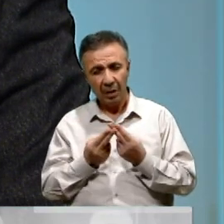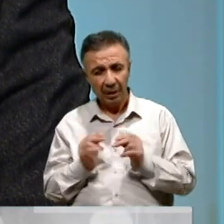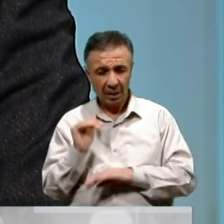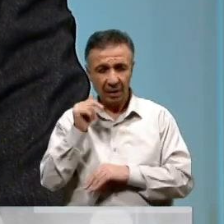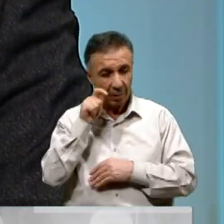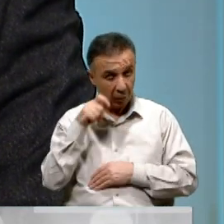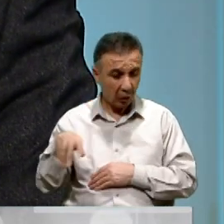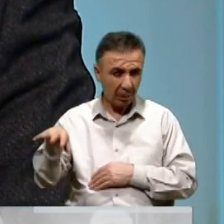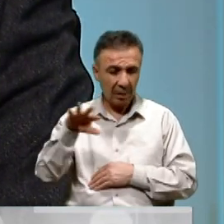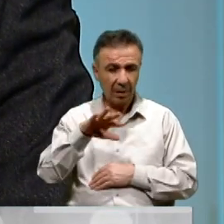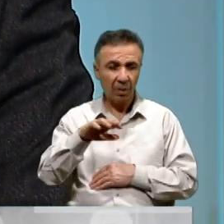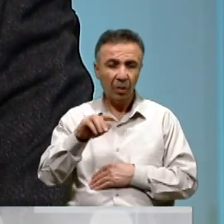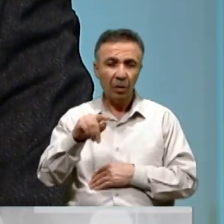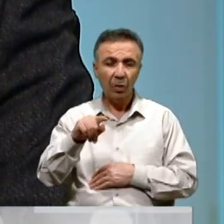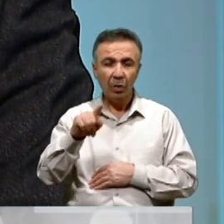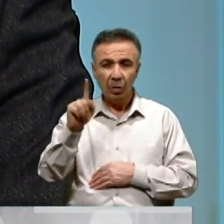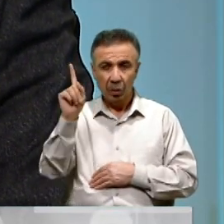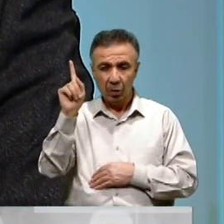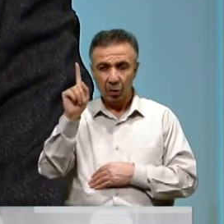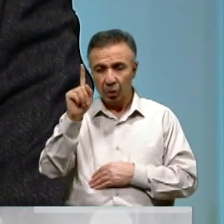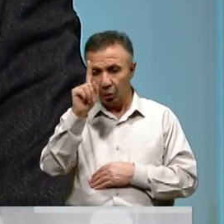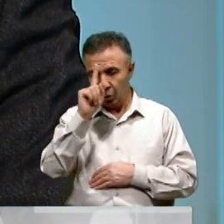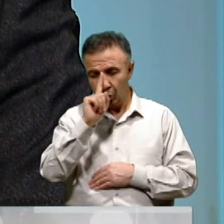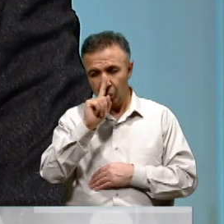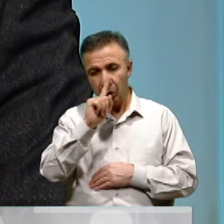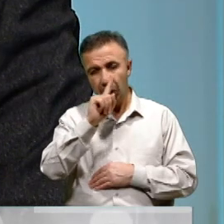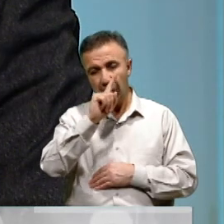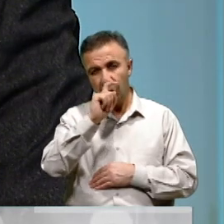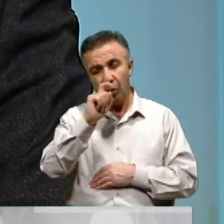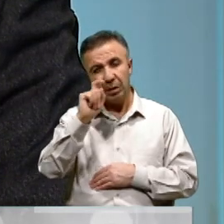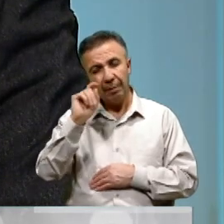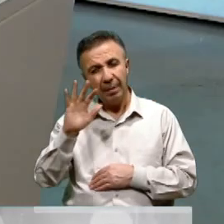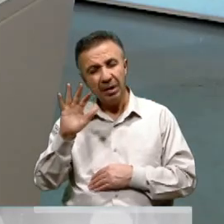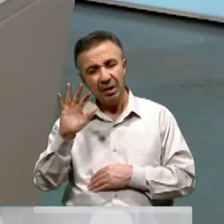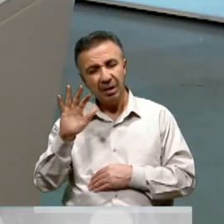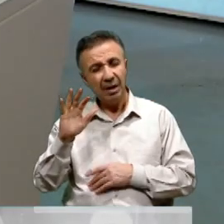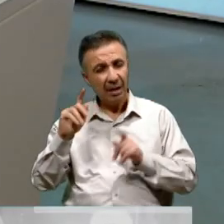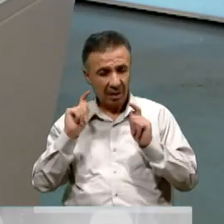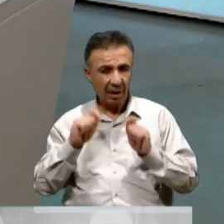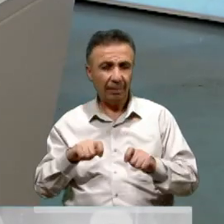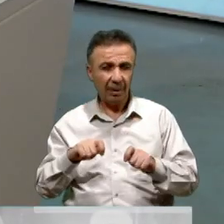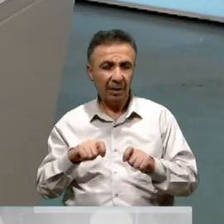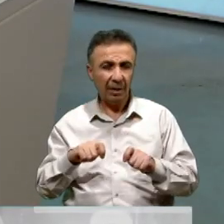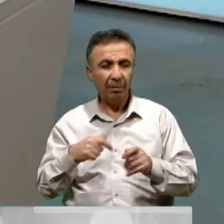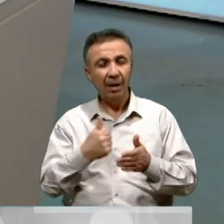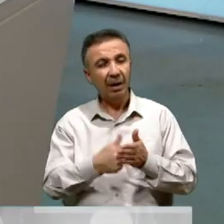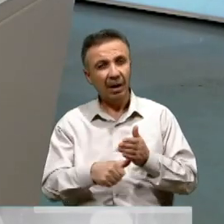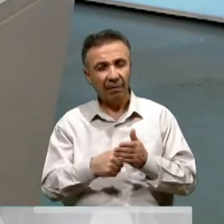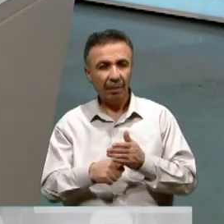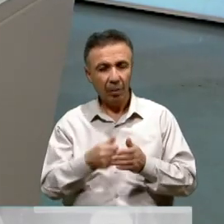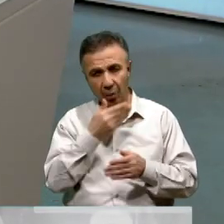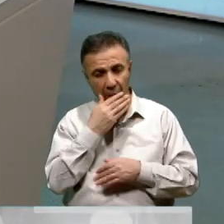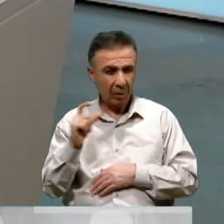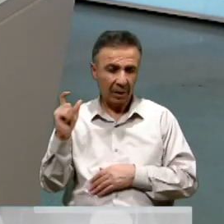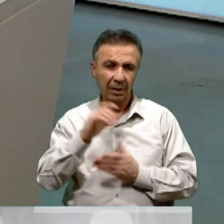%95'inden daha fazlasının uyguladığı takvimdir. Yani bize bakarak mı uyguluyorlar hocam yoksa aynı